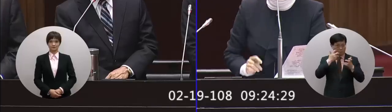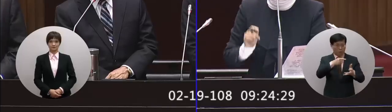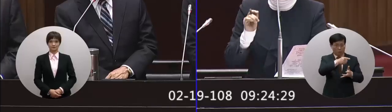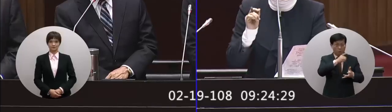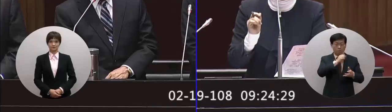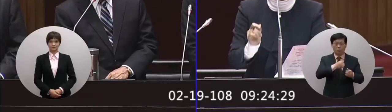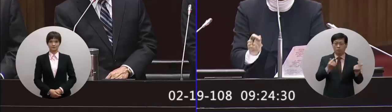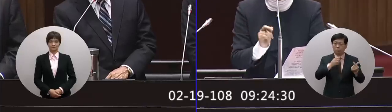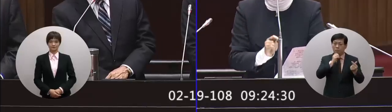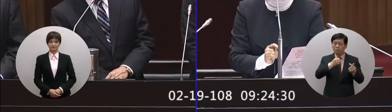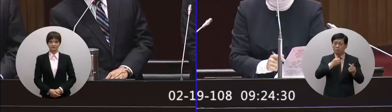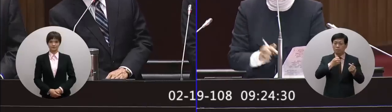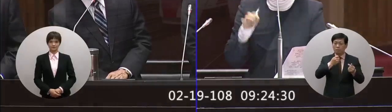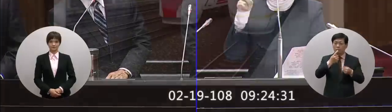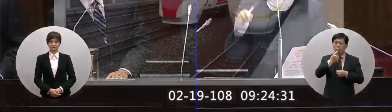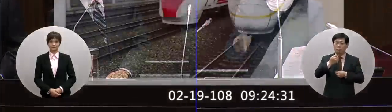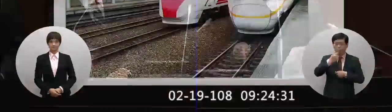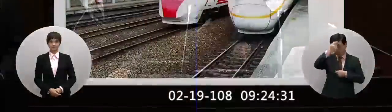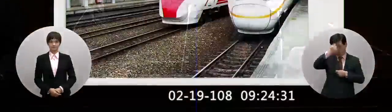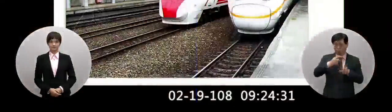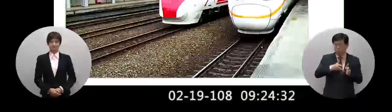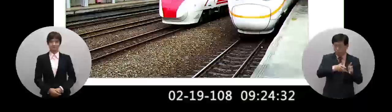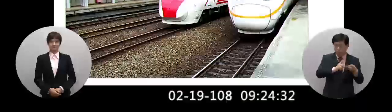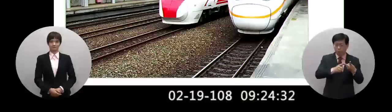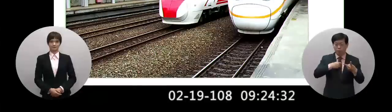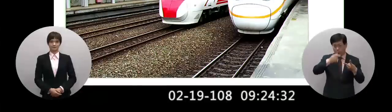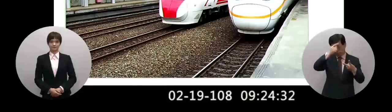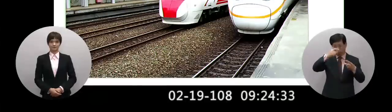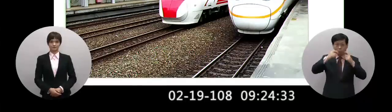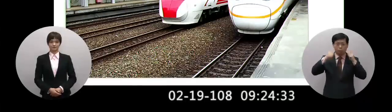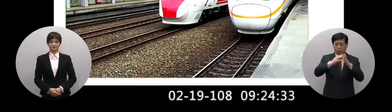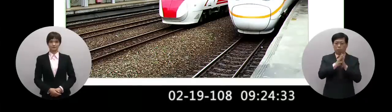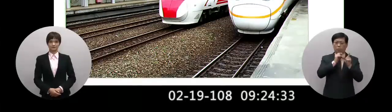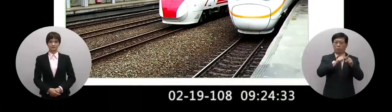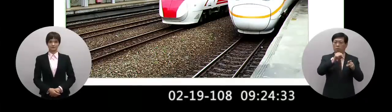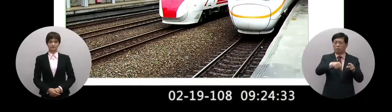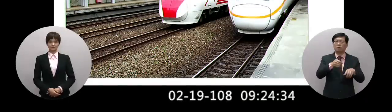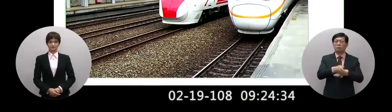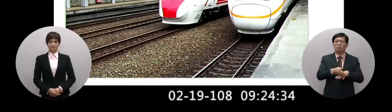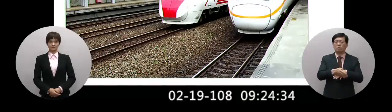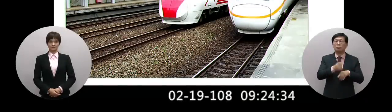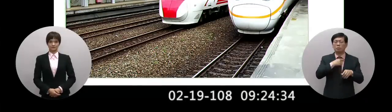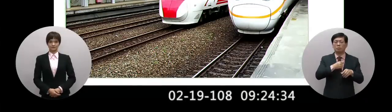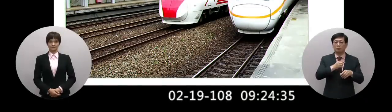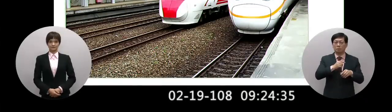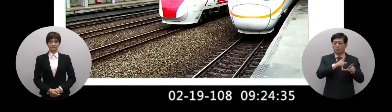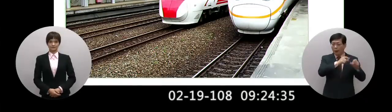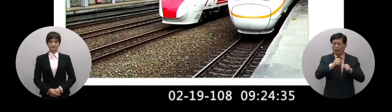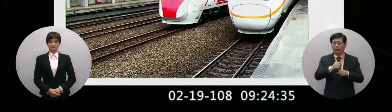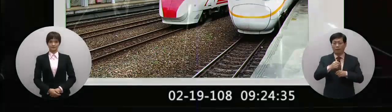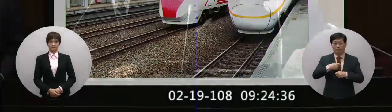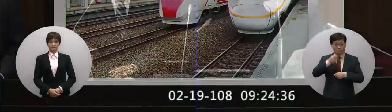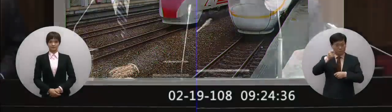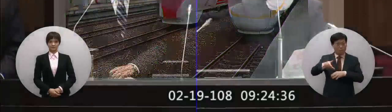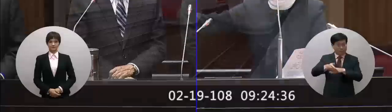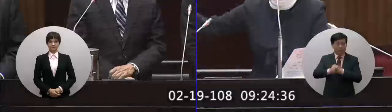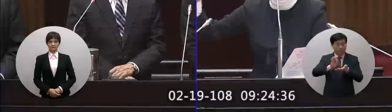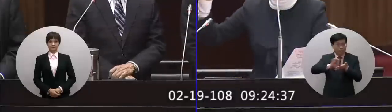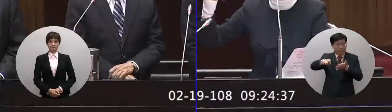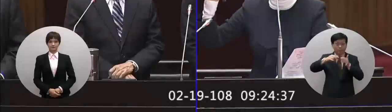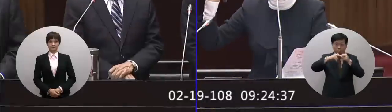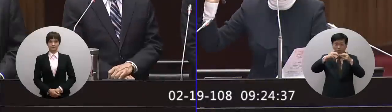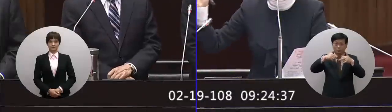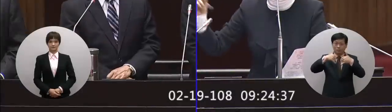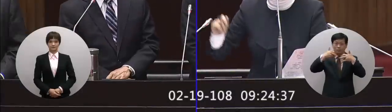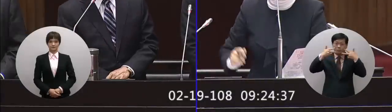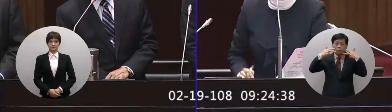鲁格号还有普悠玛号，就是依据这个条文而购买的列车，而特别用原住民的族别的名